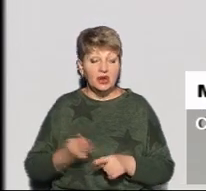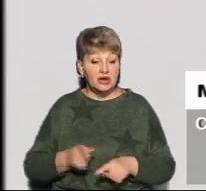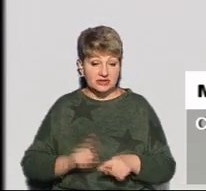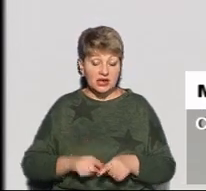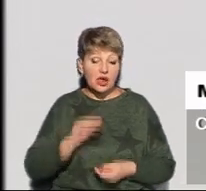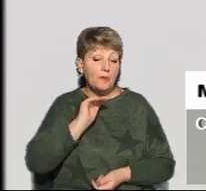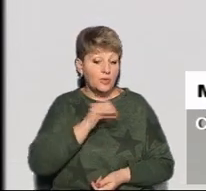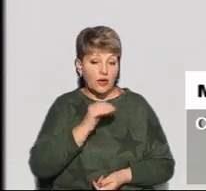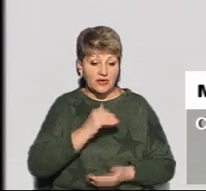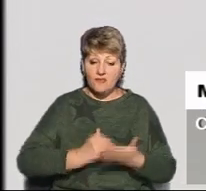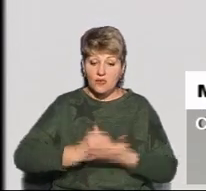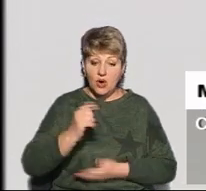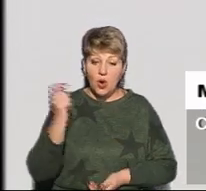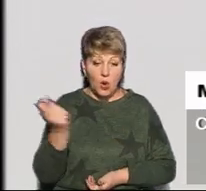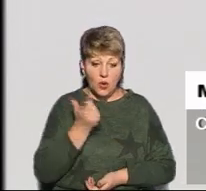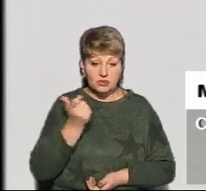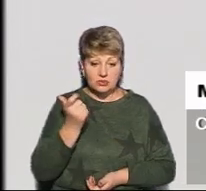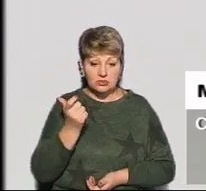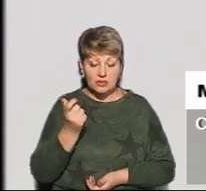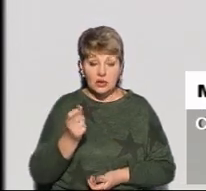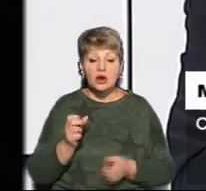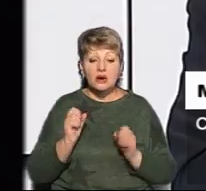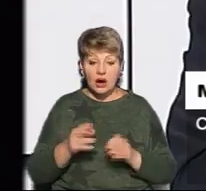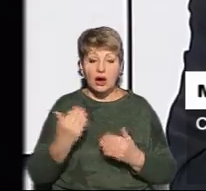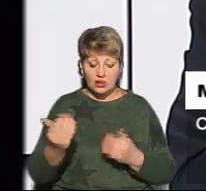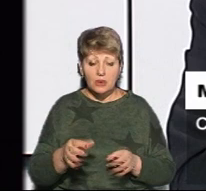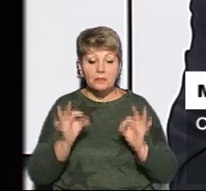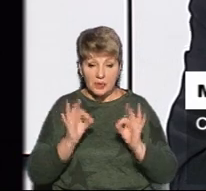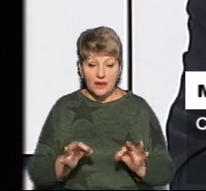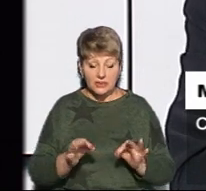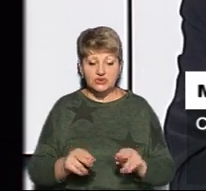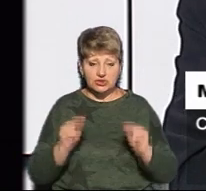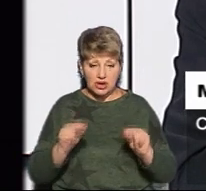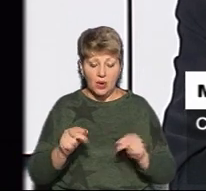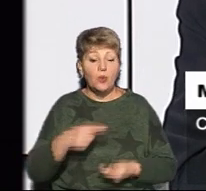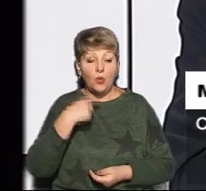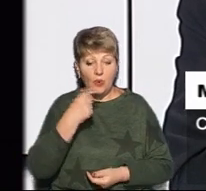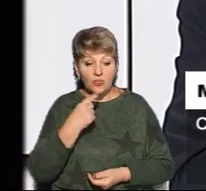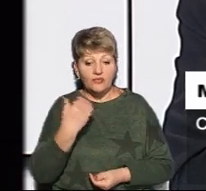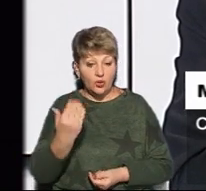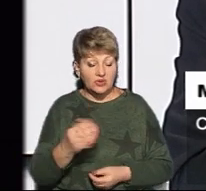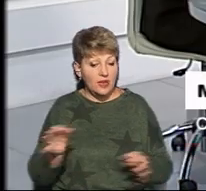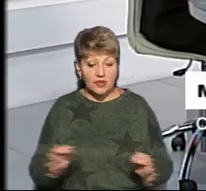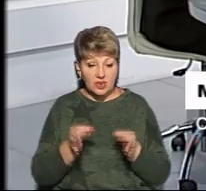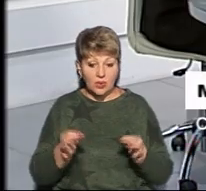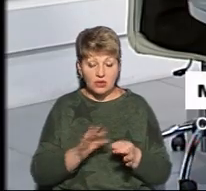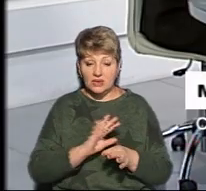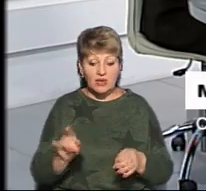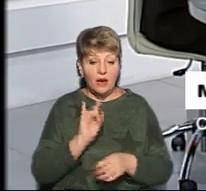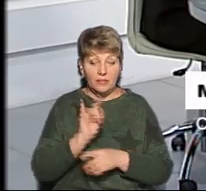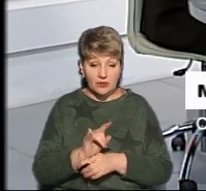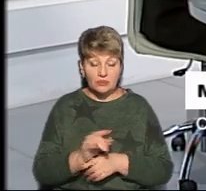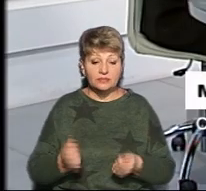типові професіонали, господарники, саме так, як ця партія декларує. Тут вони абсолютно нікого не підвели. Саме таких вони